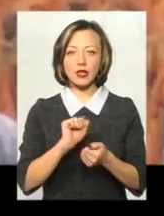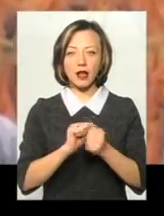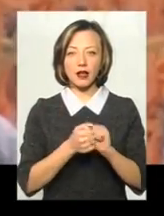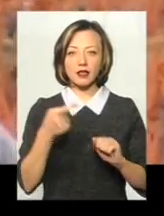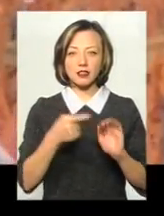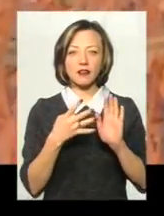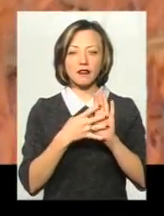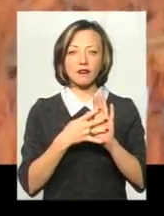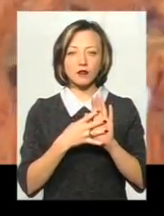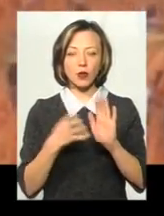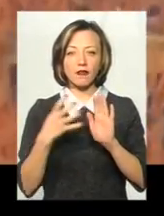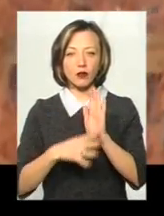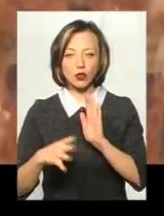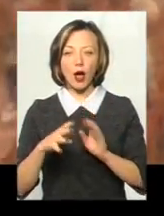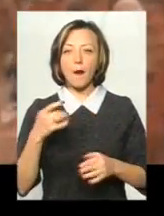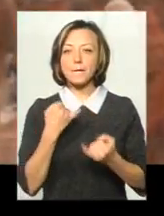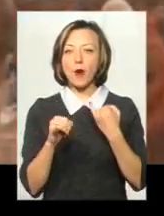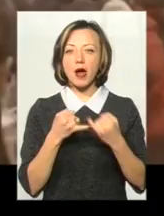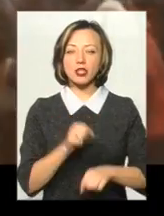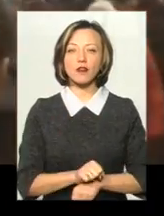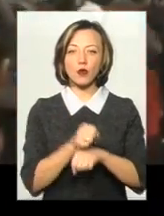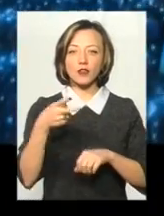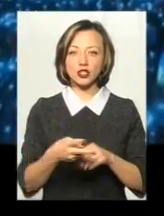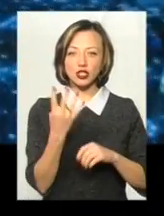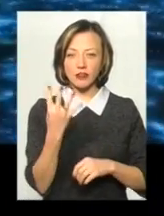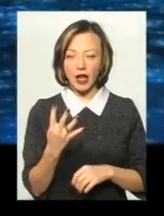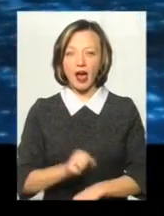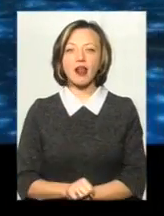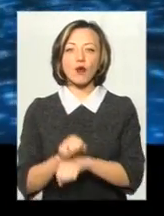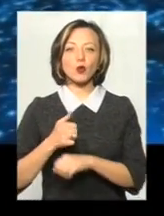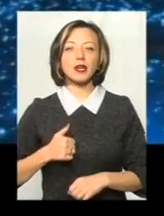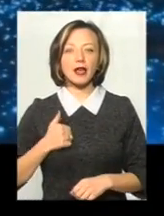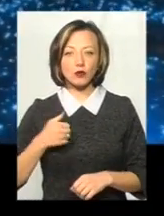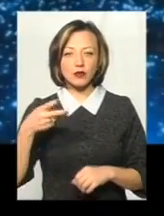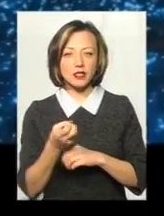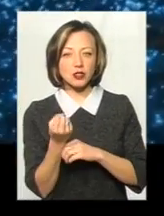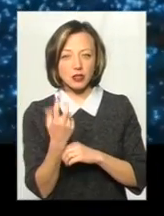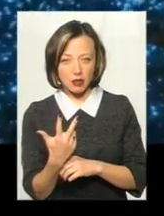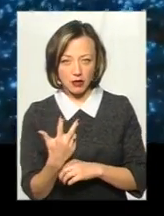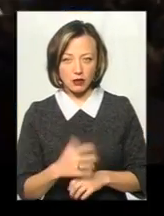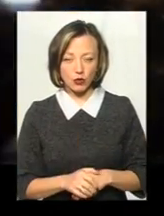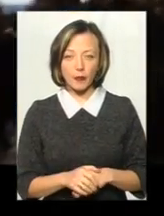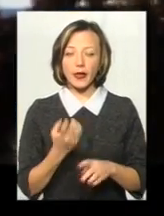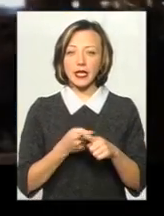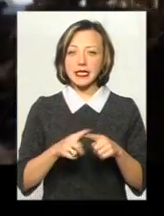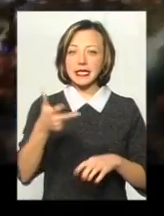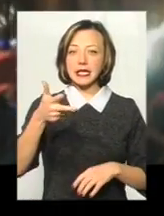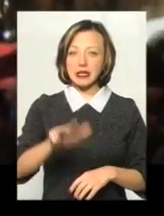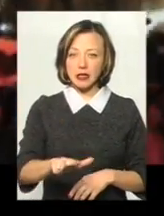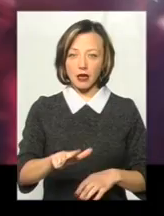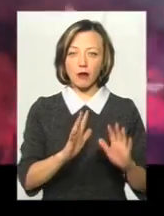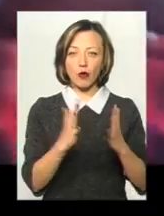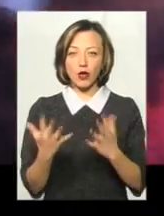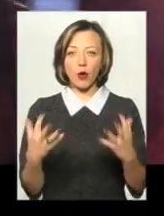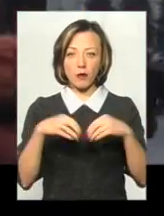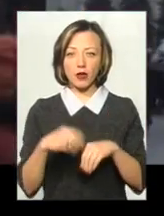року, помаранчева революція 2004 року і революція гідності 2013. Ці три події об'єднує